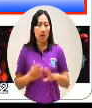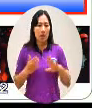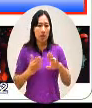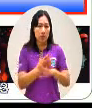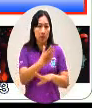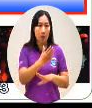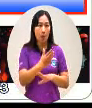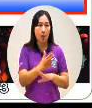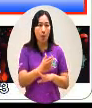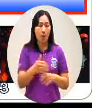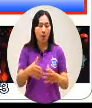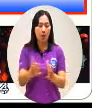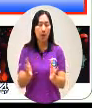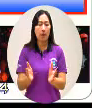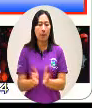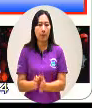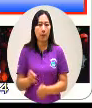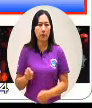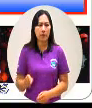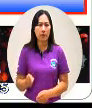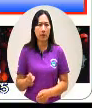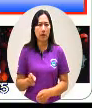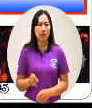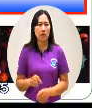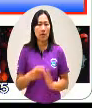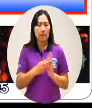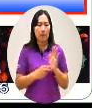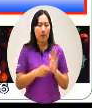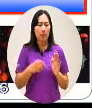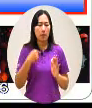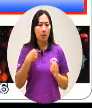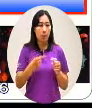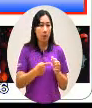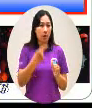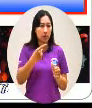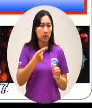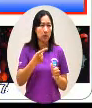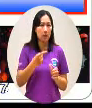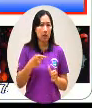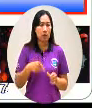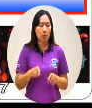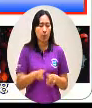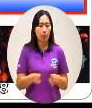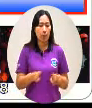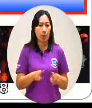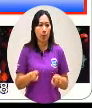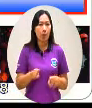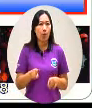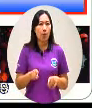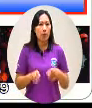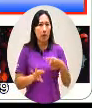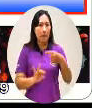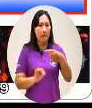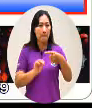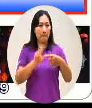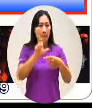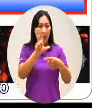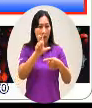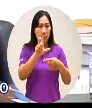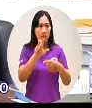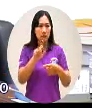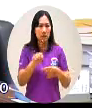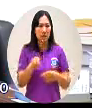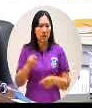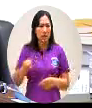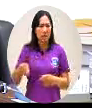分，哦，就像讲咱是家中的家具区吼，目前是70%的占比率，但是伊拢加起10%，加起